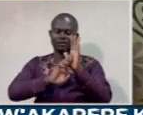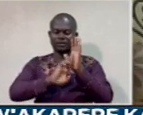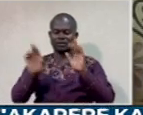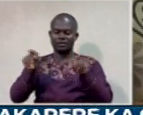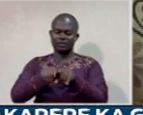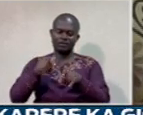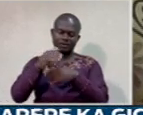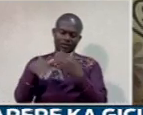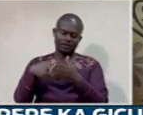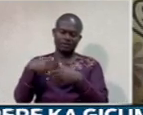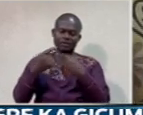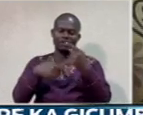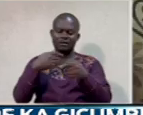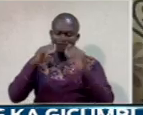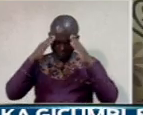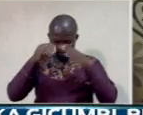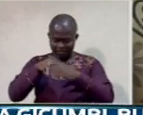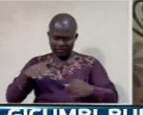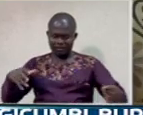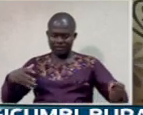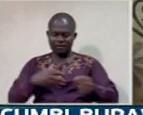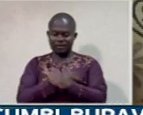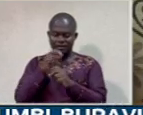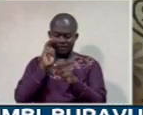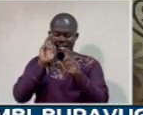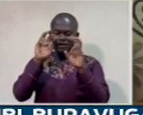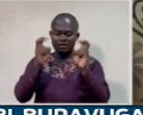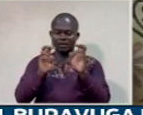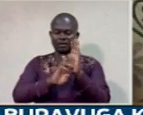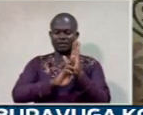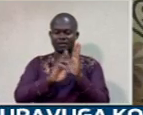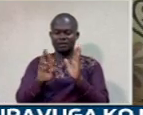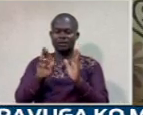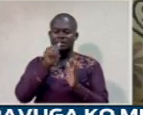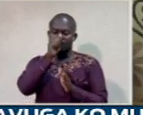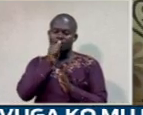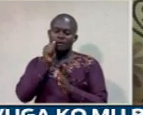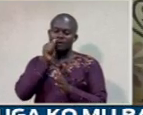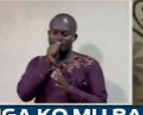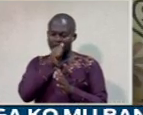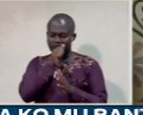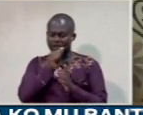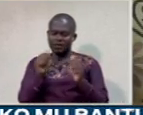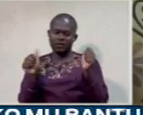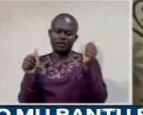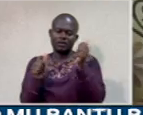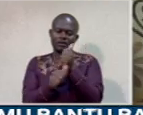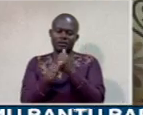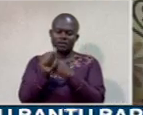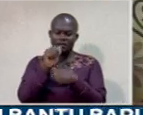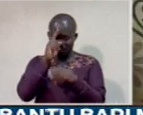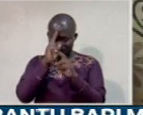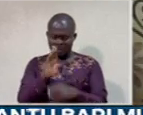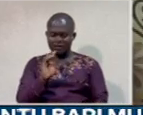nabo bakomeje kubishyiramo imbaraga mwabibonye ko yari ihagarariwe na n'umunyamabanga wungirije ariwe